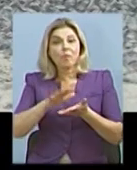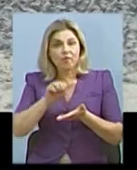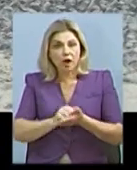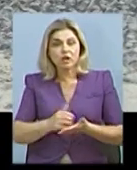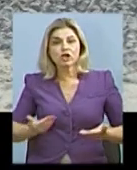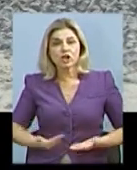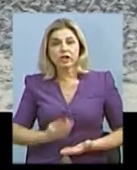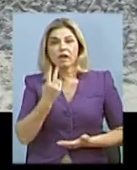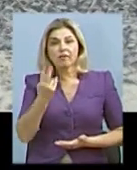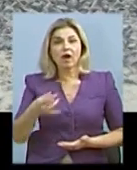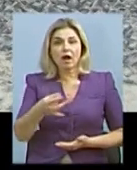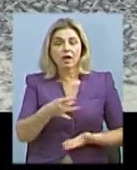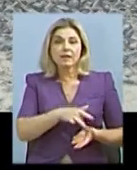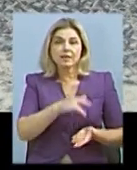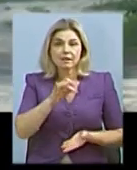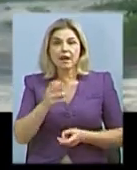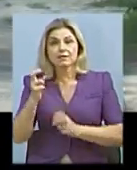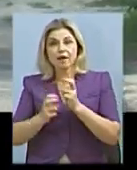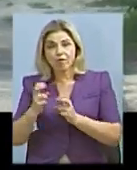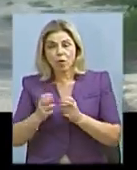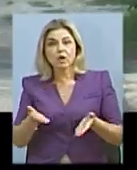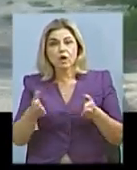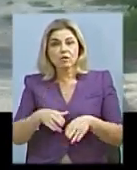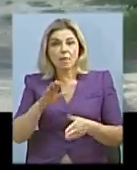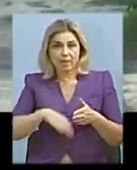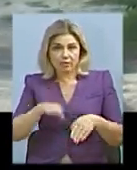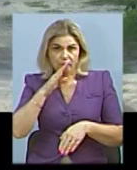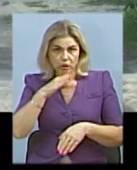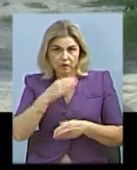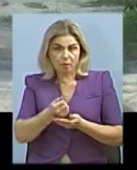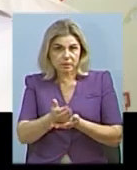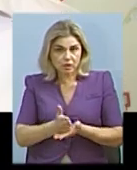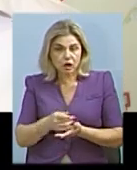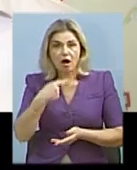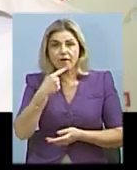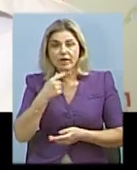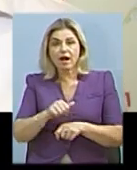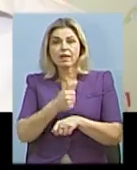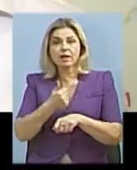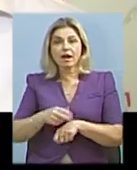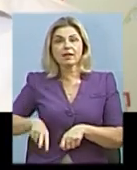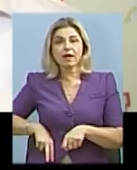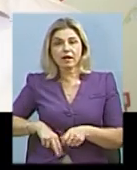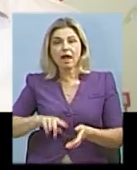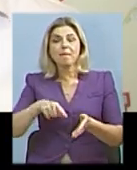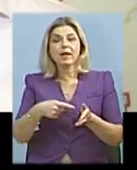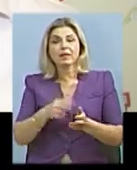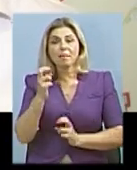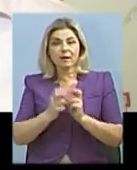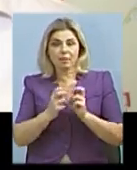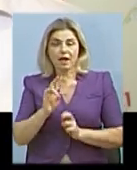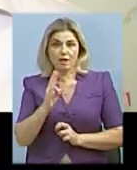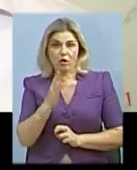районів міста – Центрального та Заводського – залишаться без водопостачання, говорить генеральний директор міського комунального підприємства